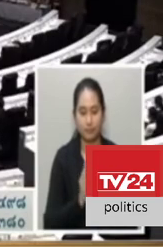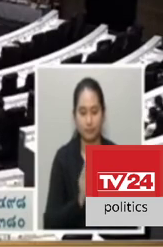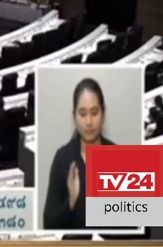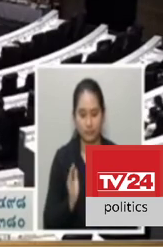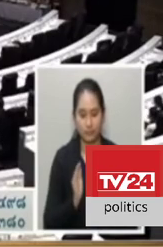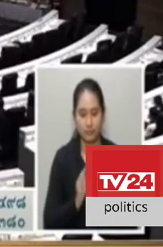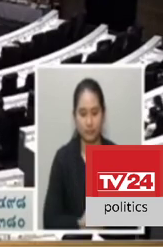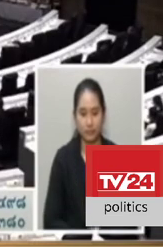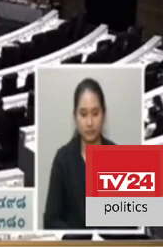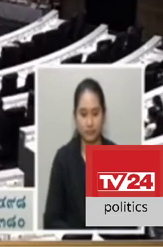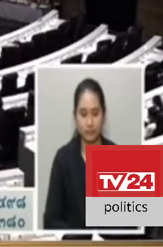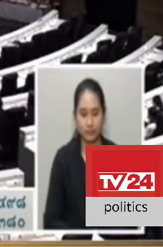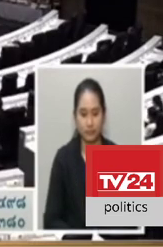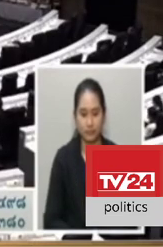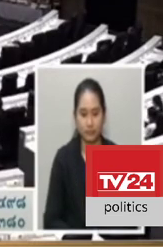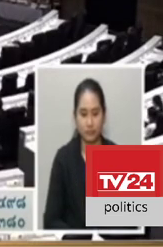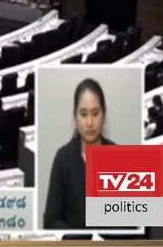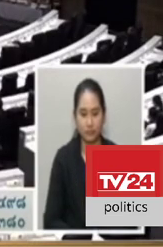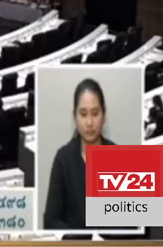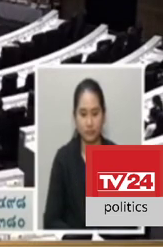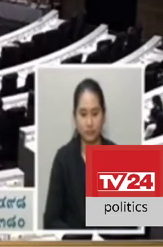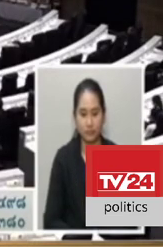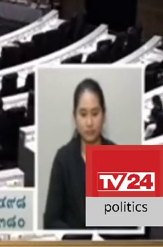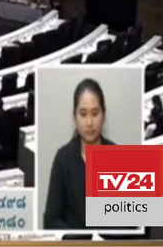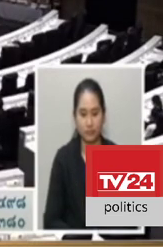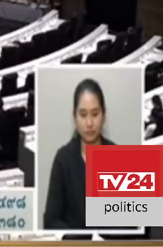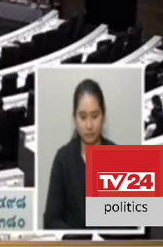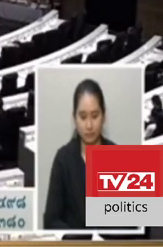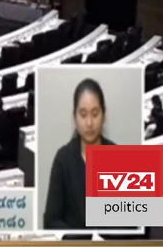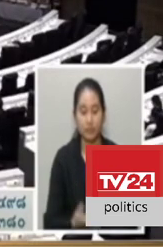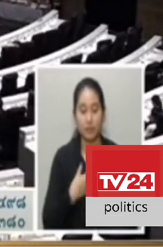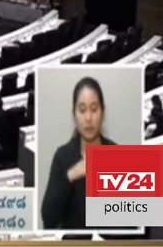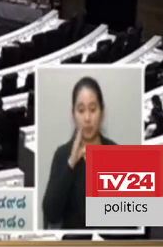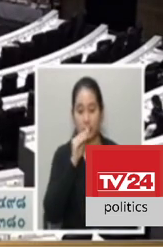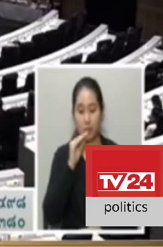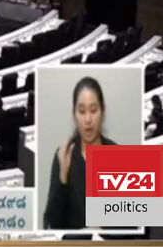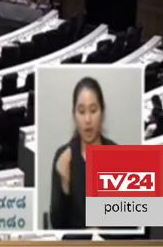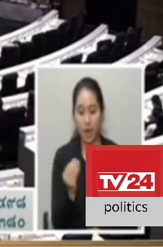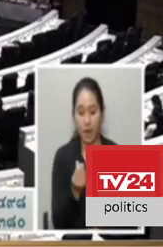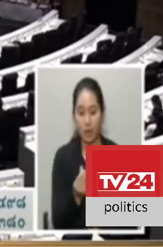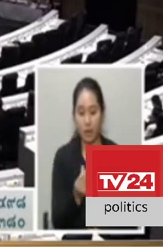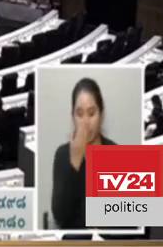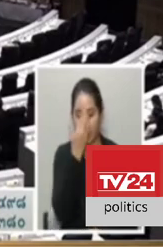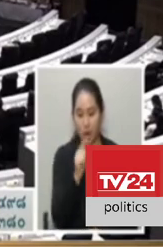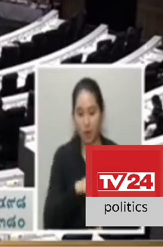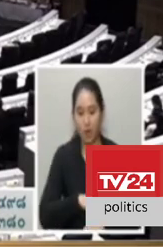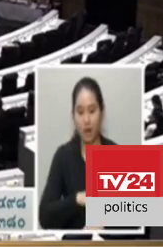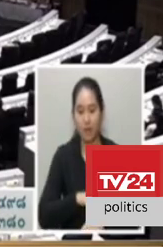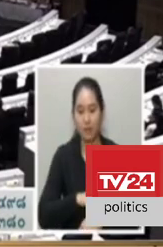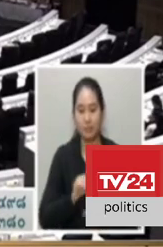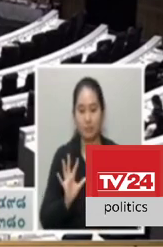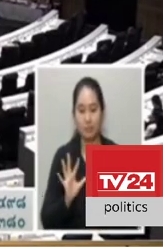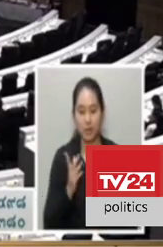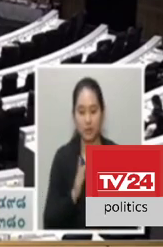ครับอย่างไวนะครับเพราะว่าเวลาได้กินไป